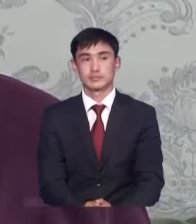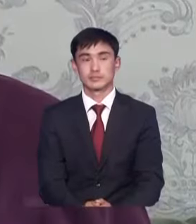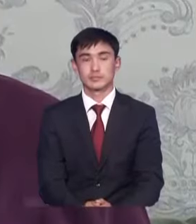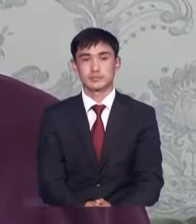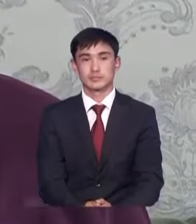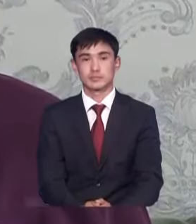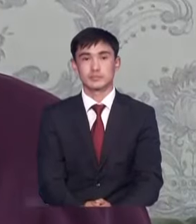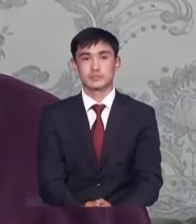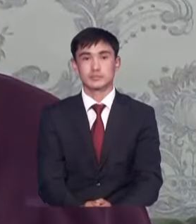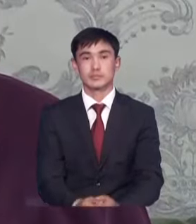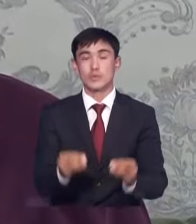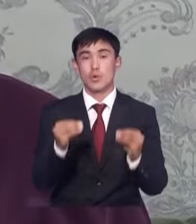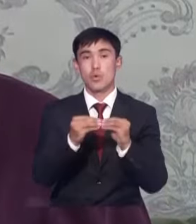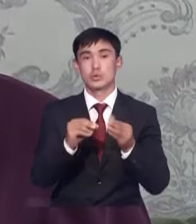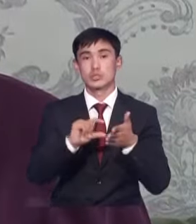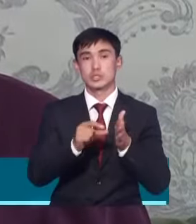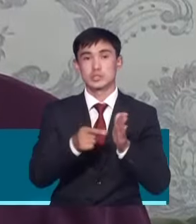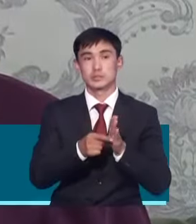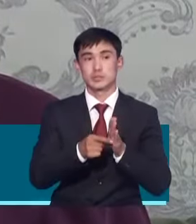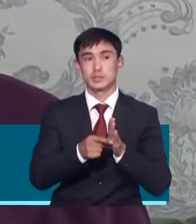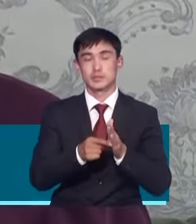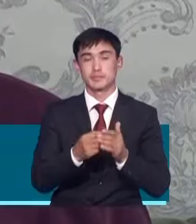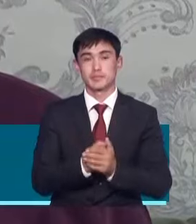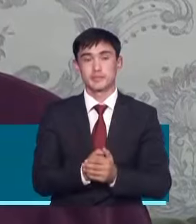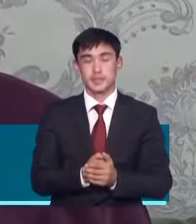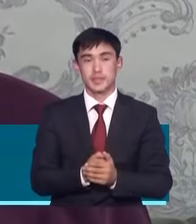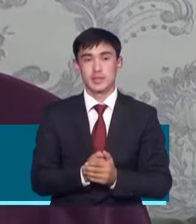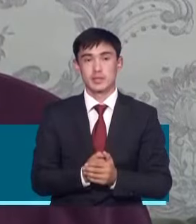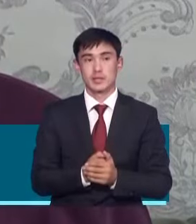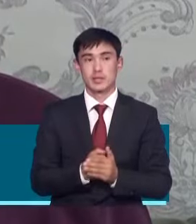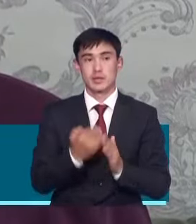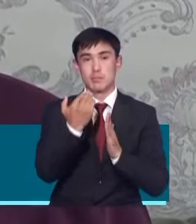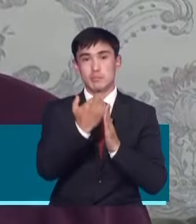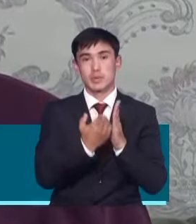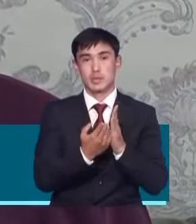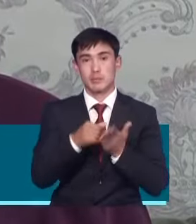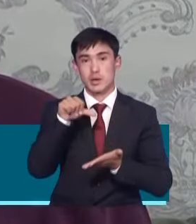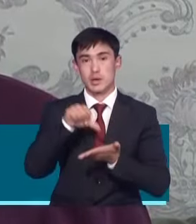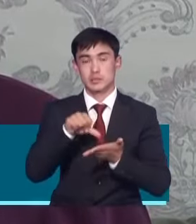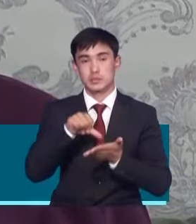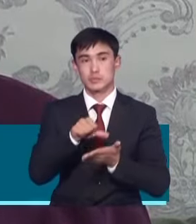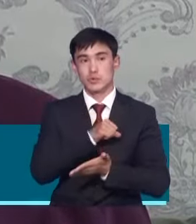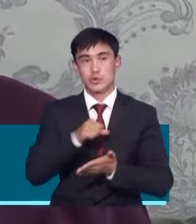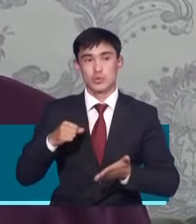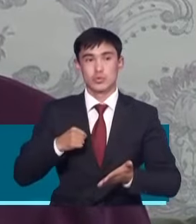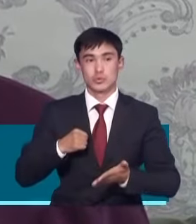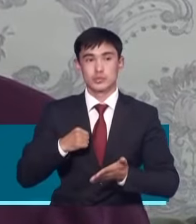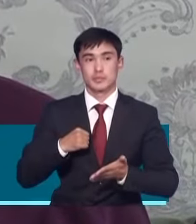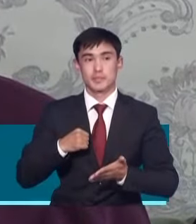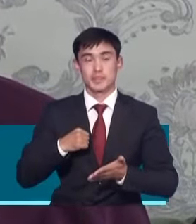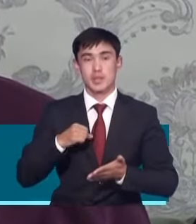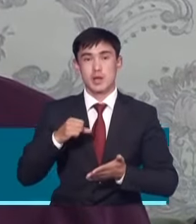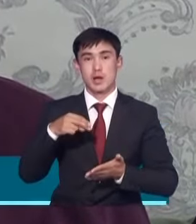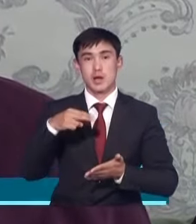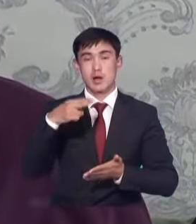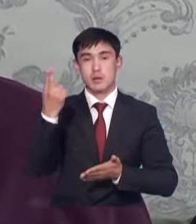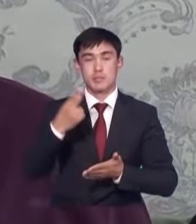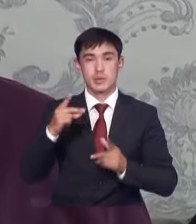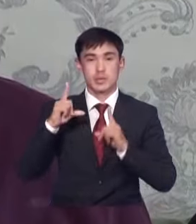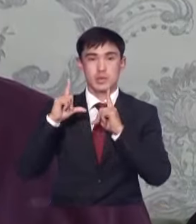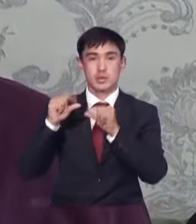Оныншы сыныпта жаңағы американский программа дейді, соған қатысып, өзі жаңағы Америкаға грант дейді